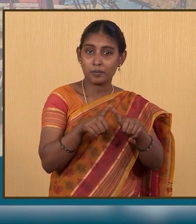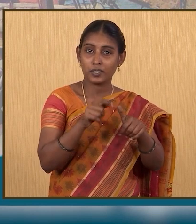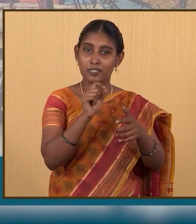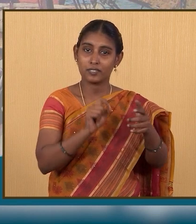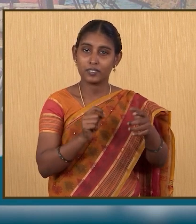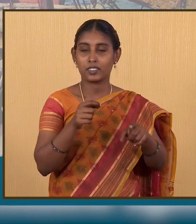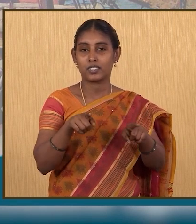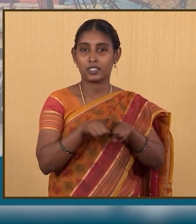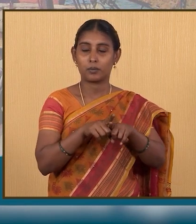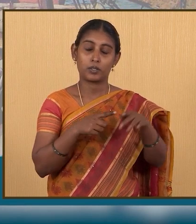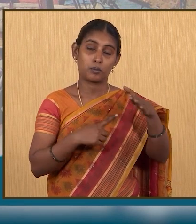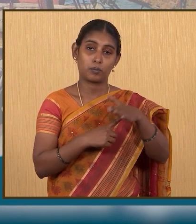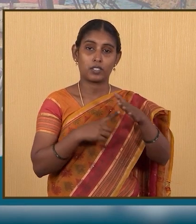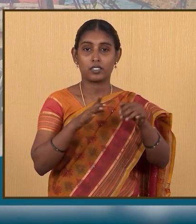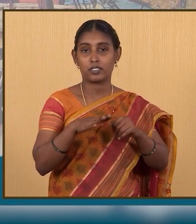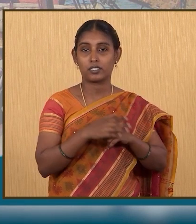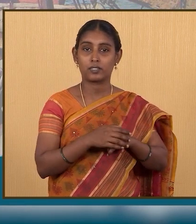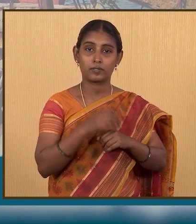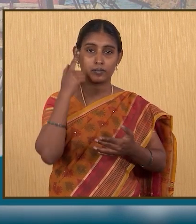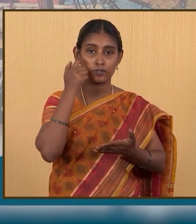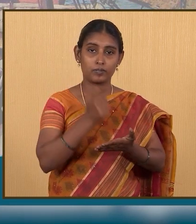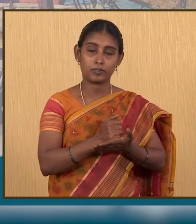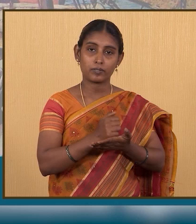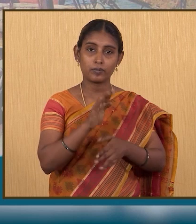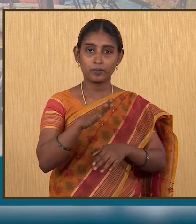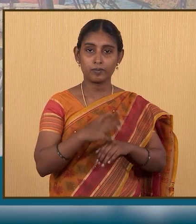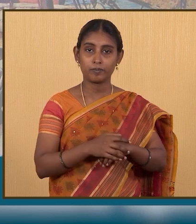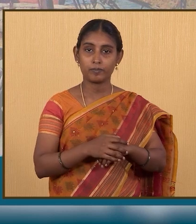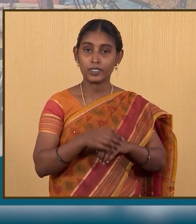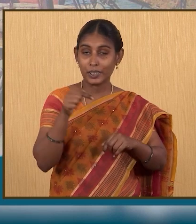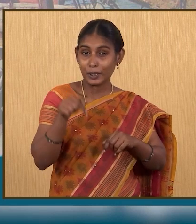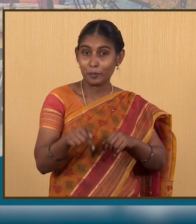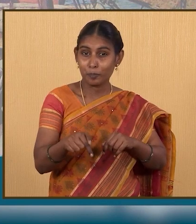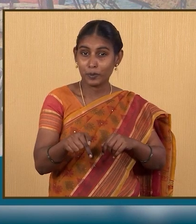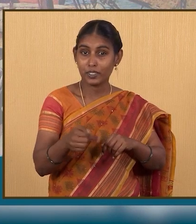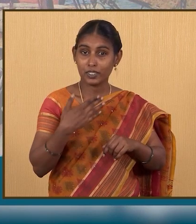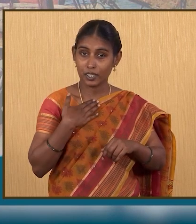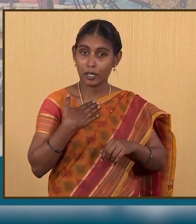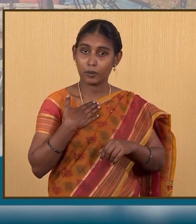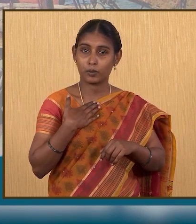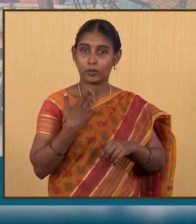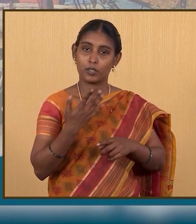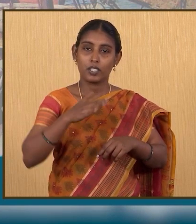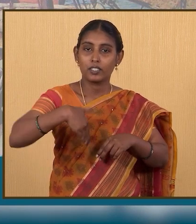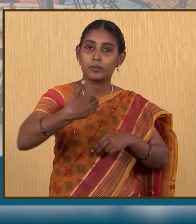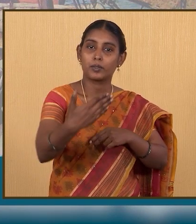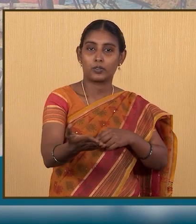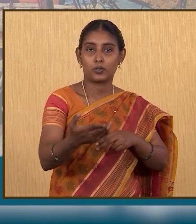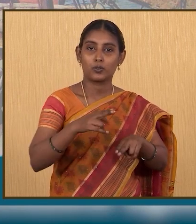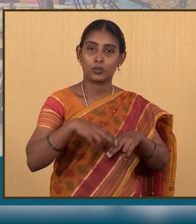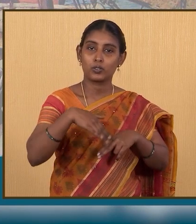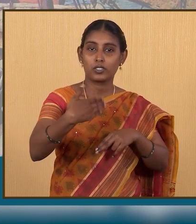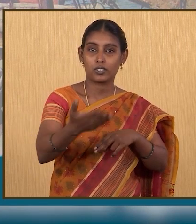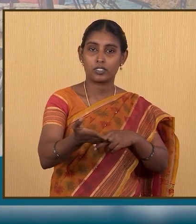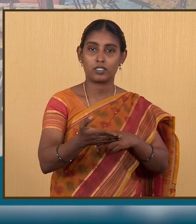கொள்வதற்கு இது ஆதாரமாக இருக்குது. அது மட்டும் இல்லாமல் நம்ம தற்காலத்தில் இருக்கக்கூடிய நமக்கும் சரி, எதிர்கால